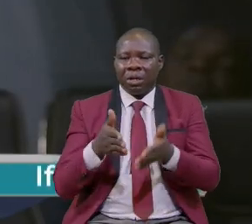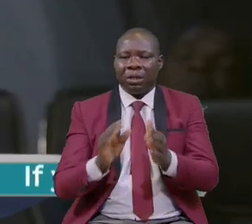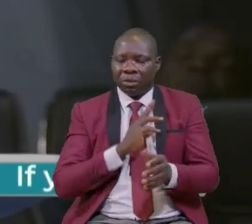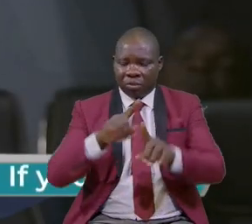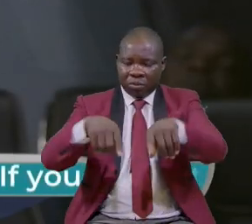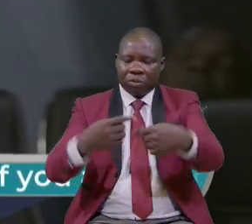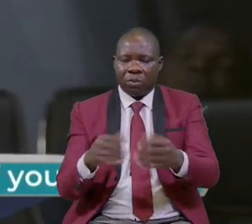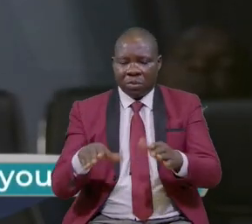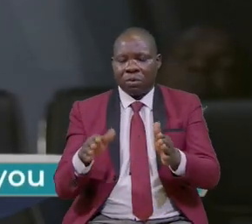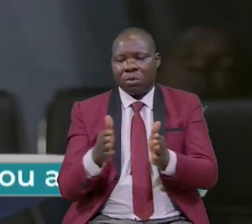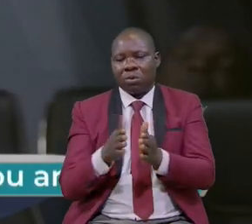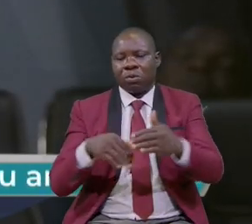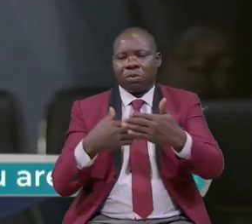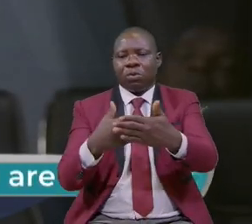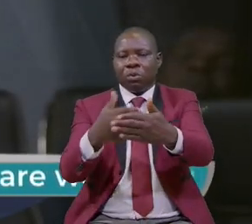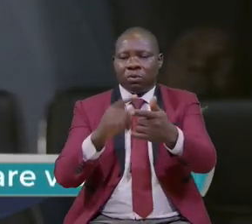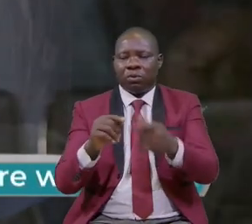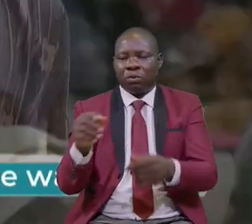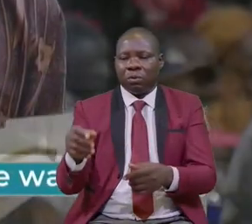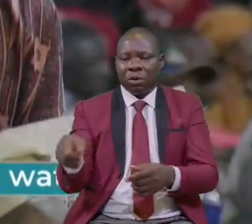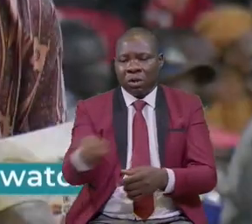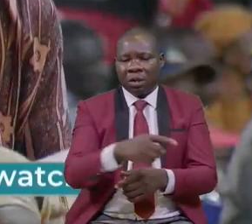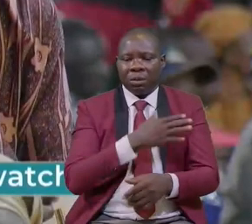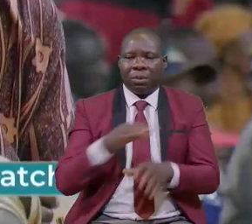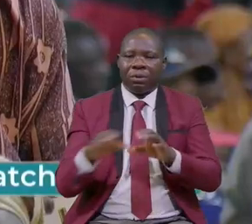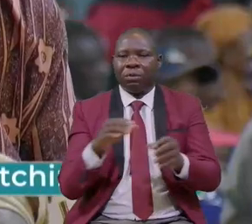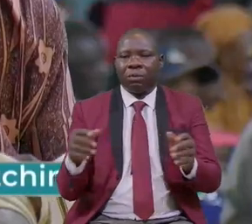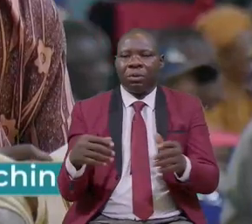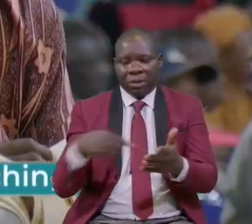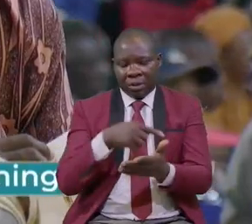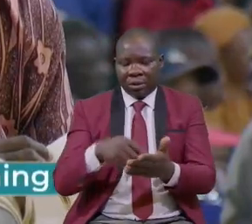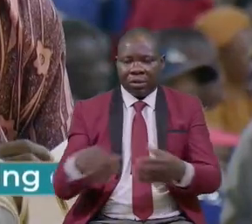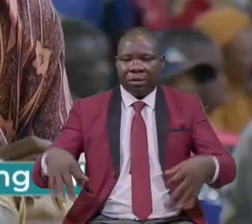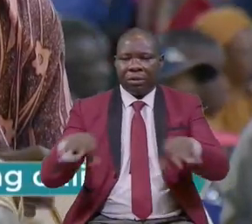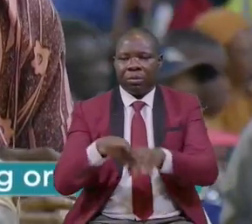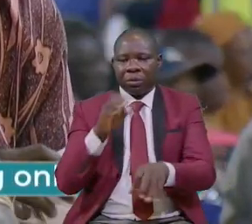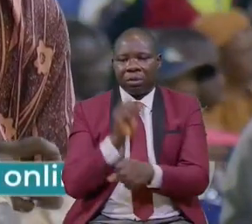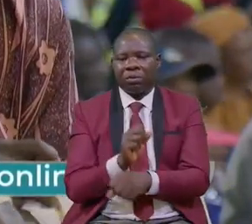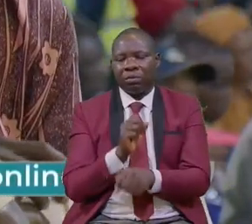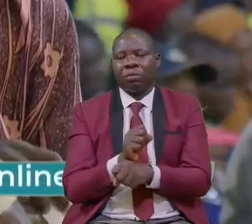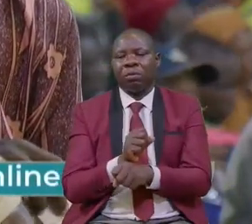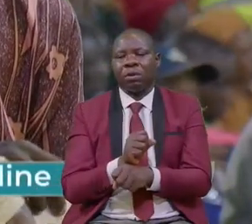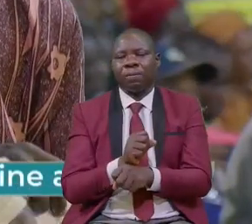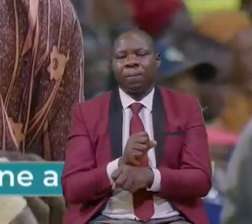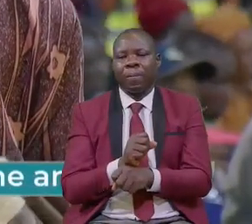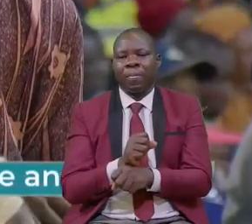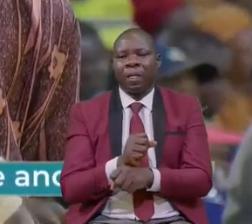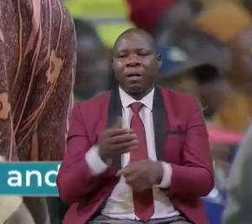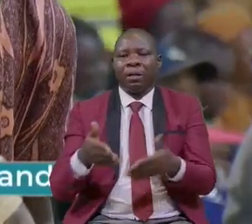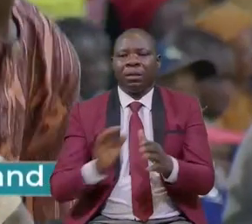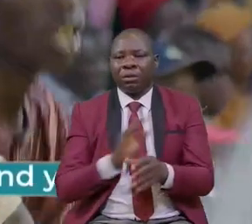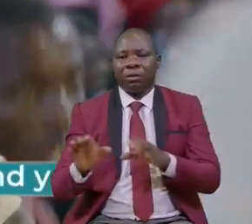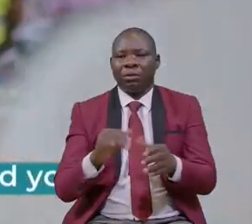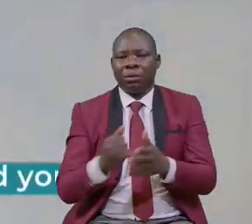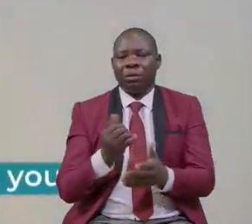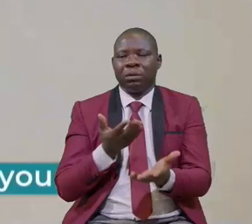rapidement. Dans nos différentes nations, dans nos régions, dans nos groupes et districts, ou sur le champ de croisade, dans